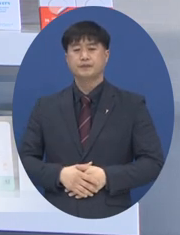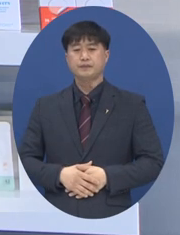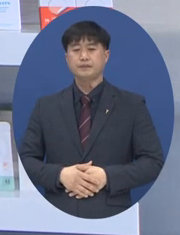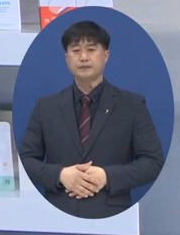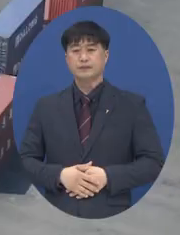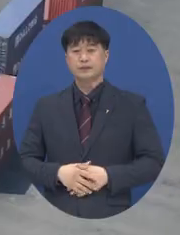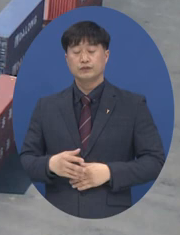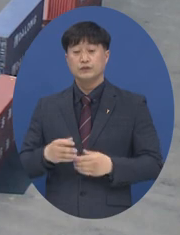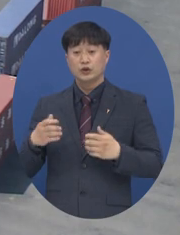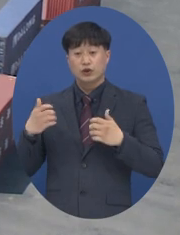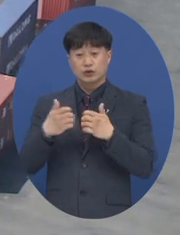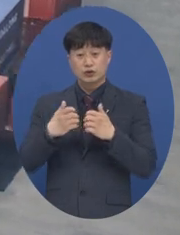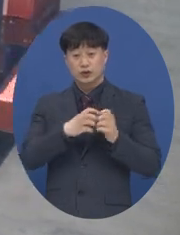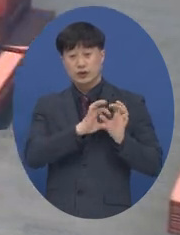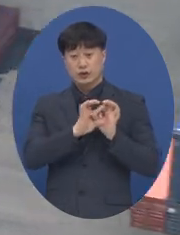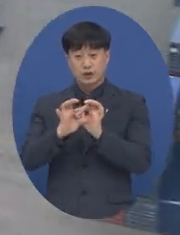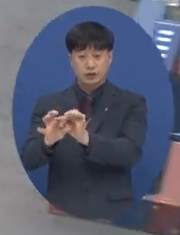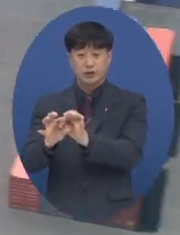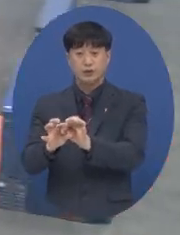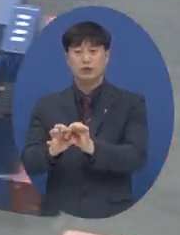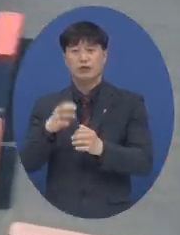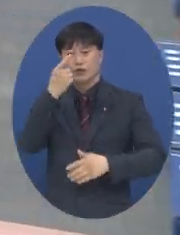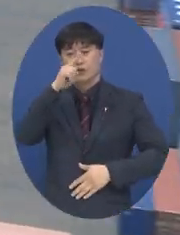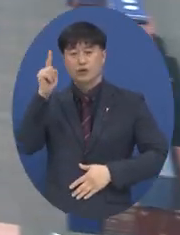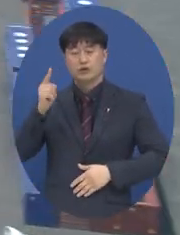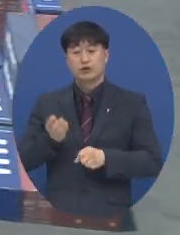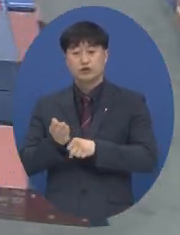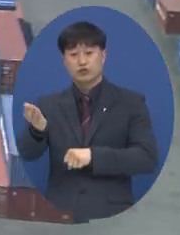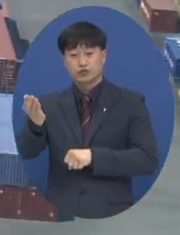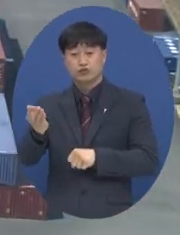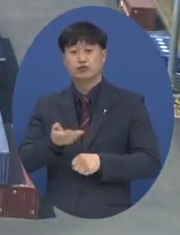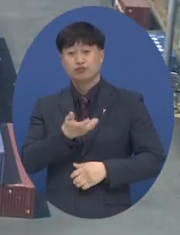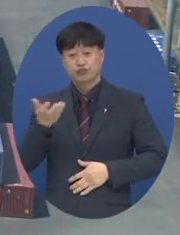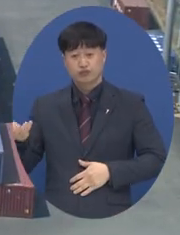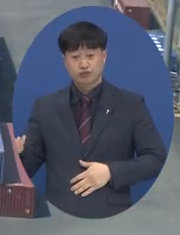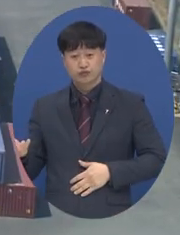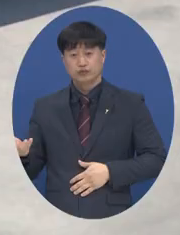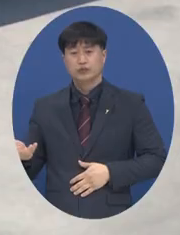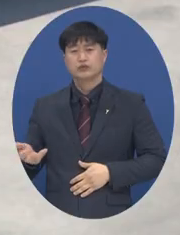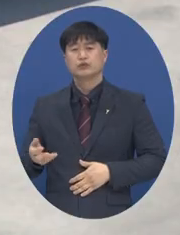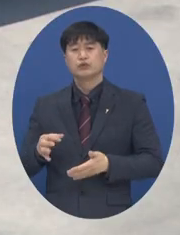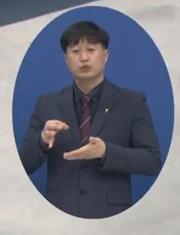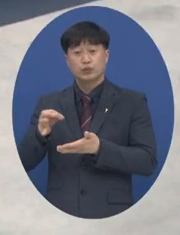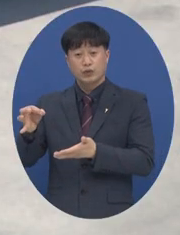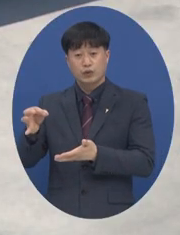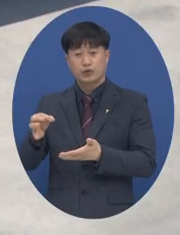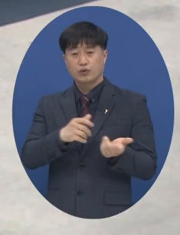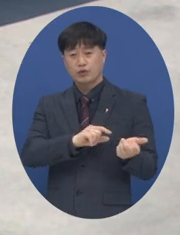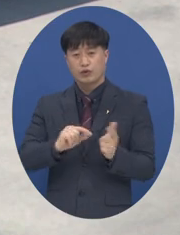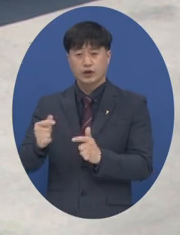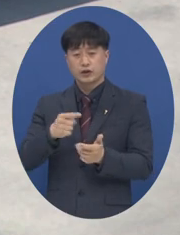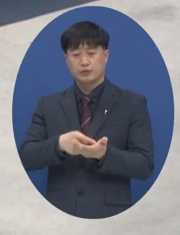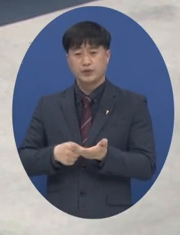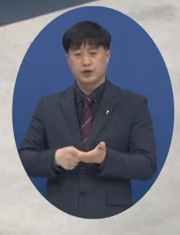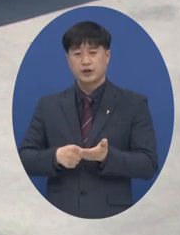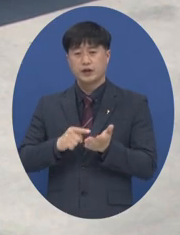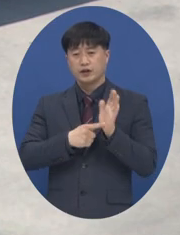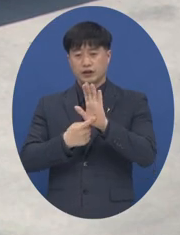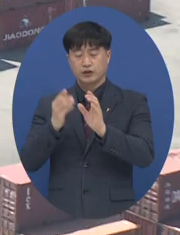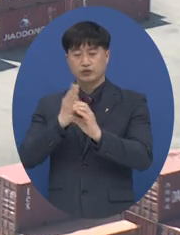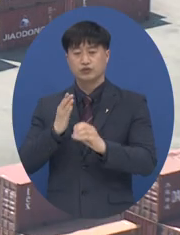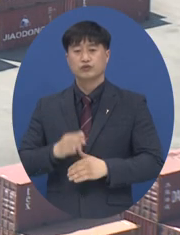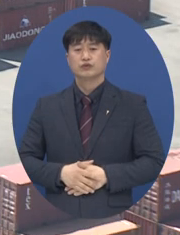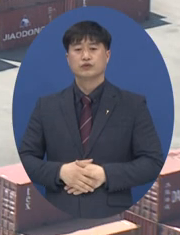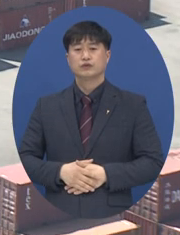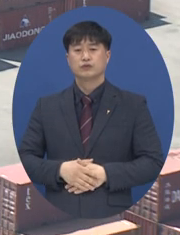생각은 듭니다 우크라 사태가 장기화되면서 러시아에 대한 수출입 물류 나 원자재 대금 결재 등 두 방면으로 피해가